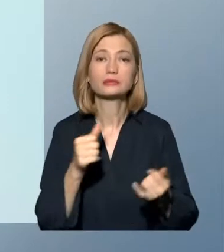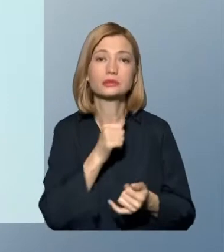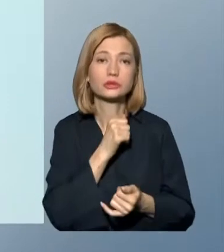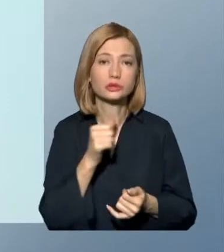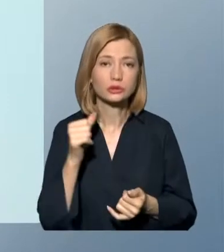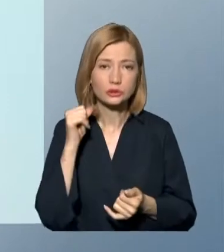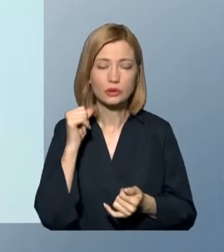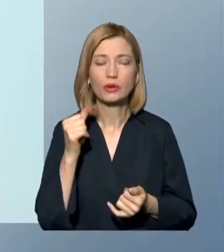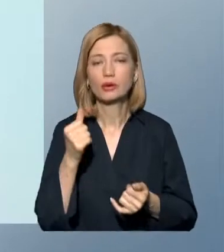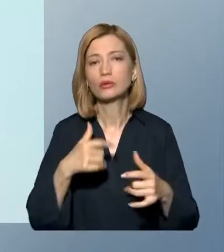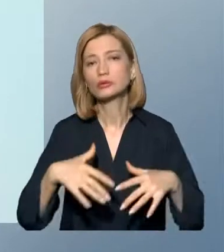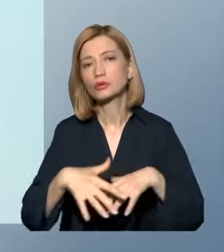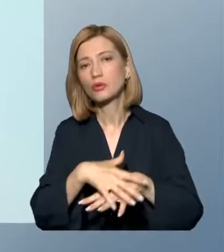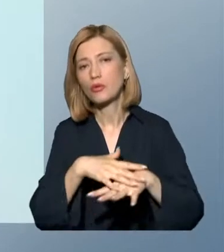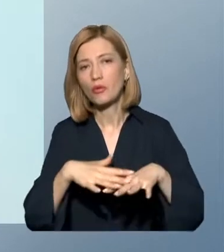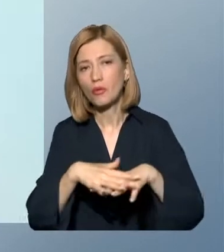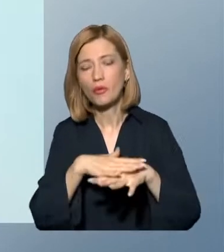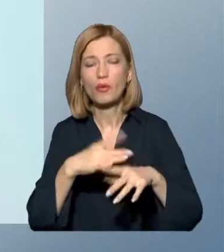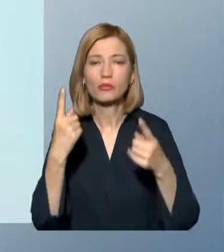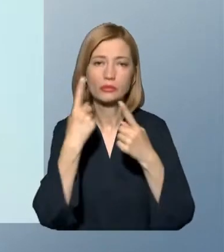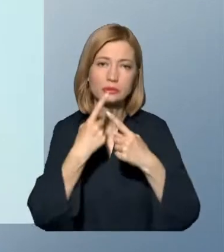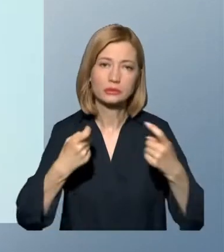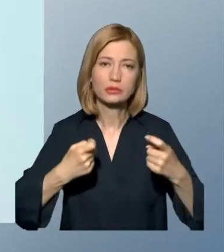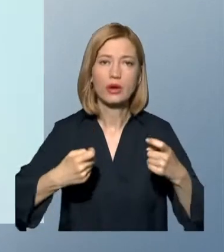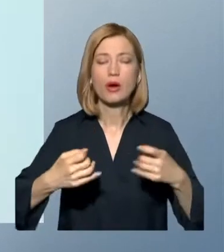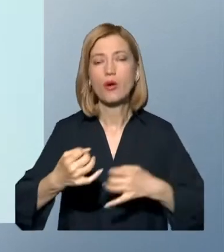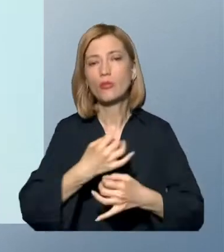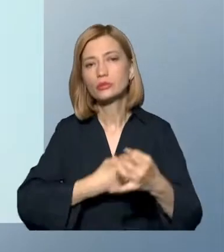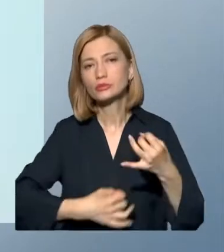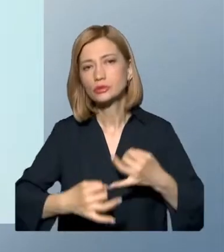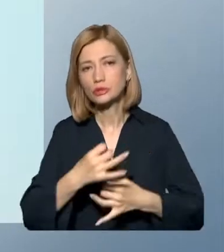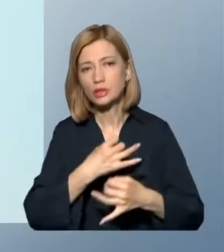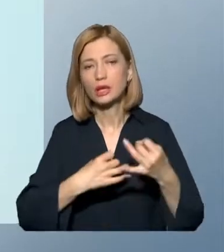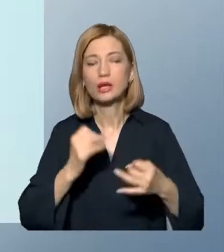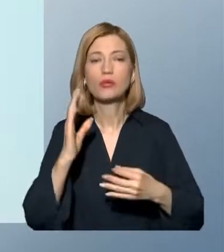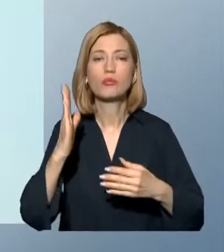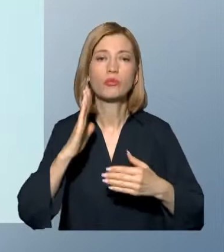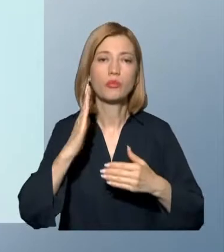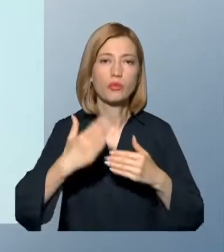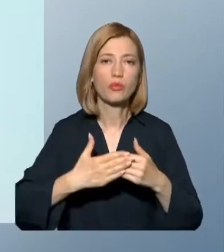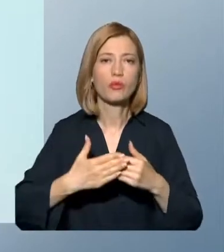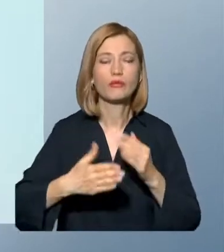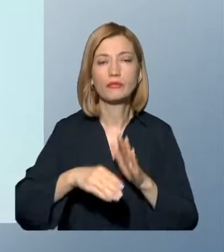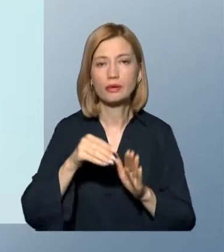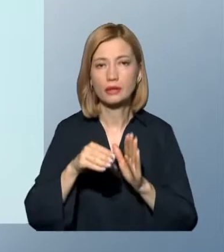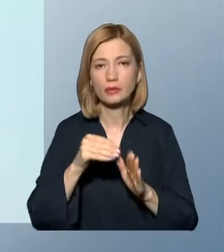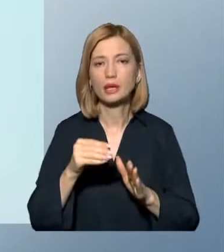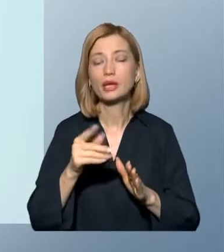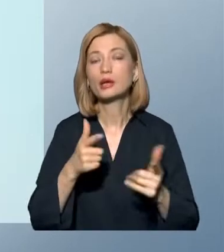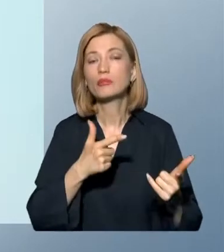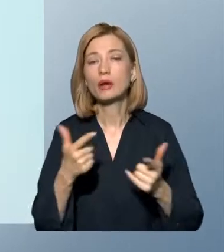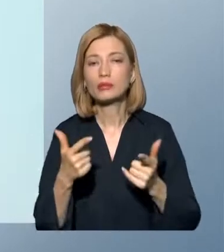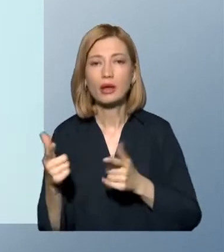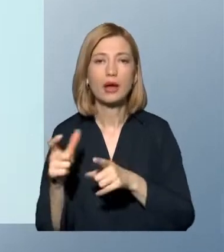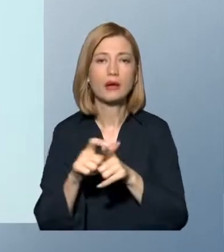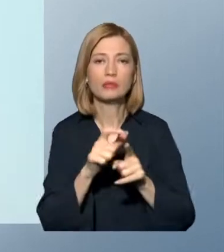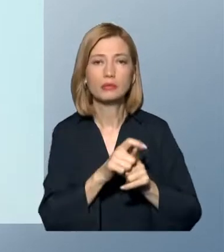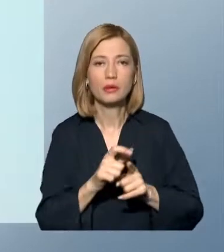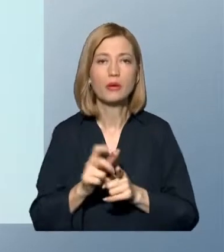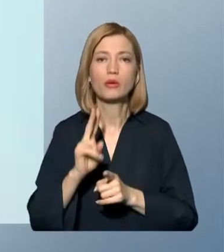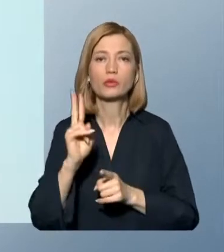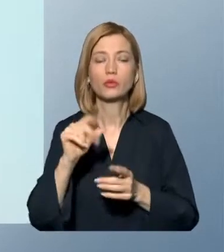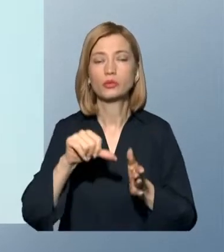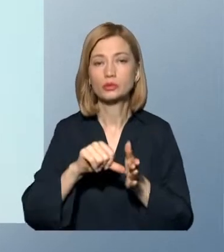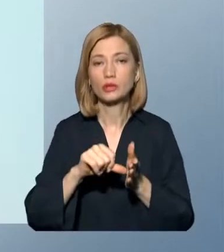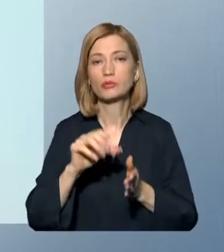для широкого общественного обсуждения предстоящей кампании, но и для предварительной подготовки потенциальных участников. По закону